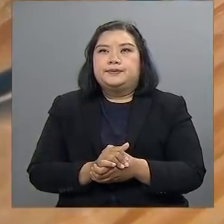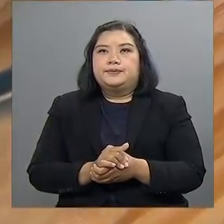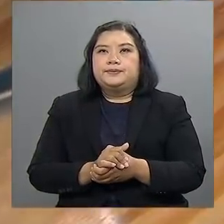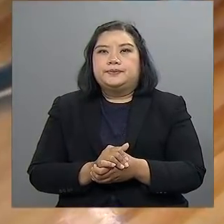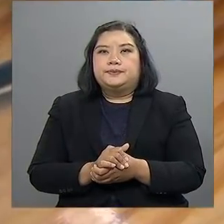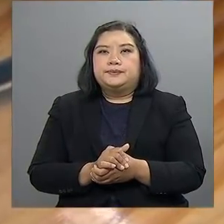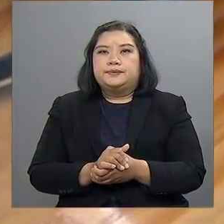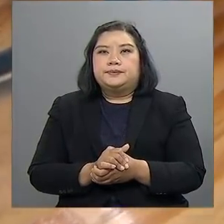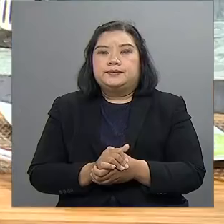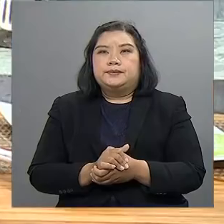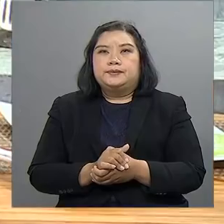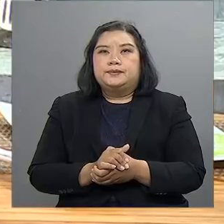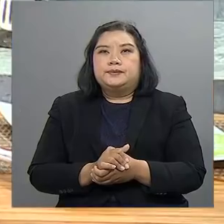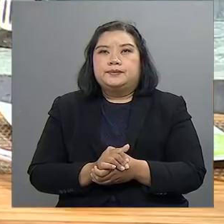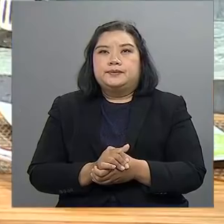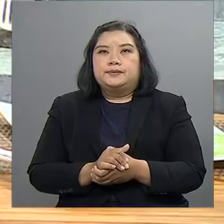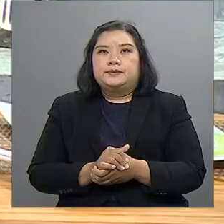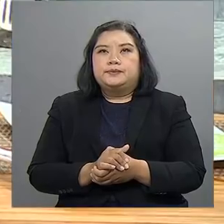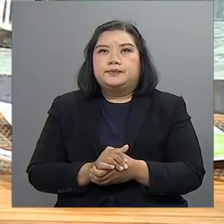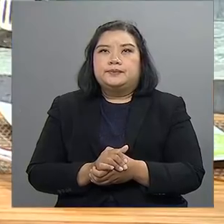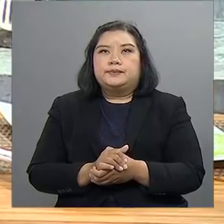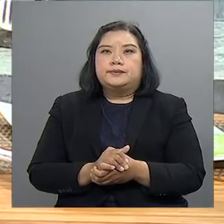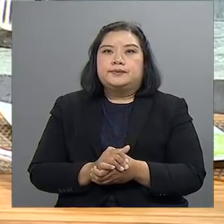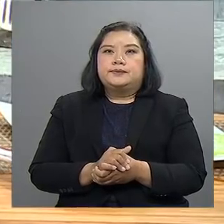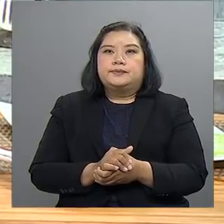แล้วก็คนให้เข้ากันนะคะ